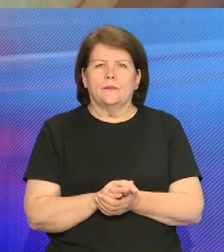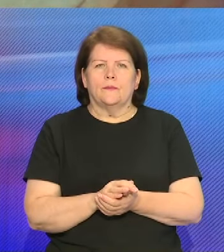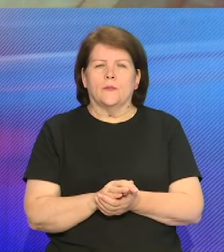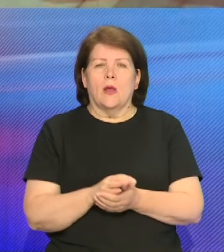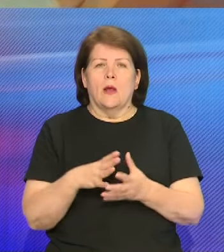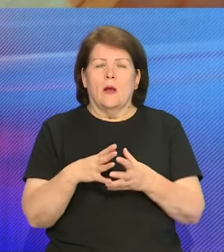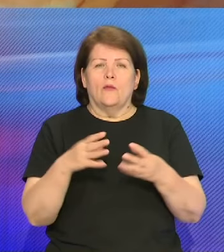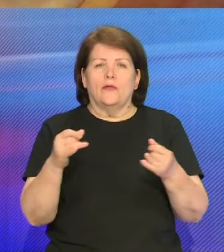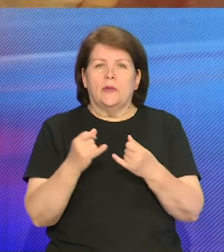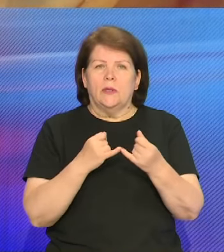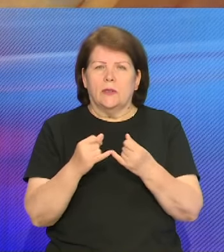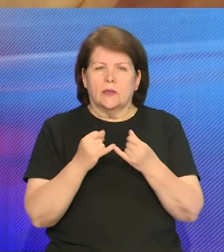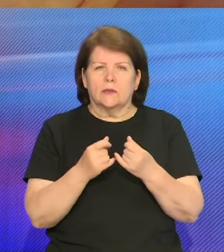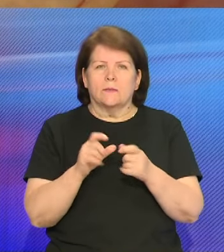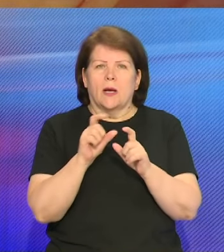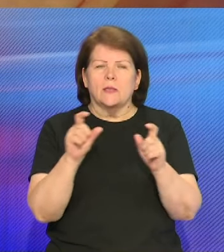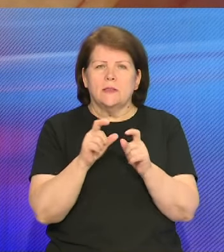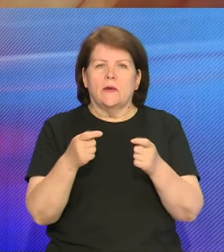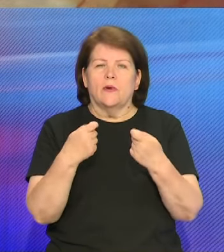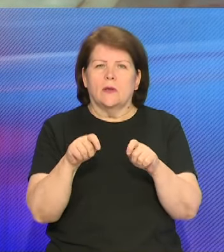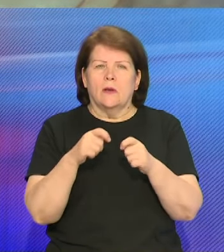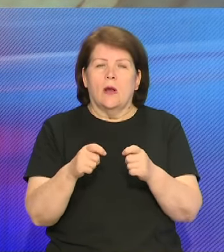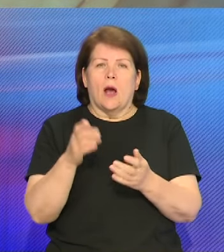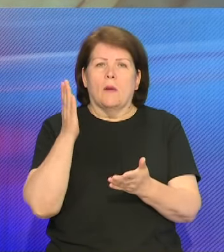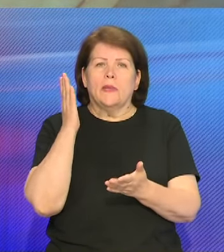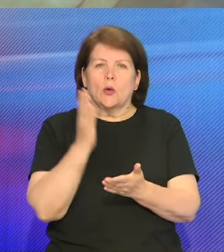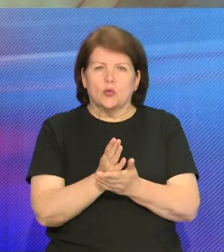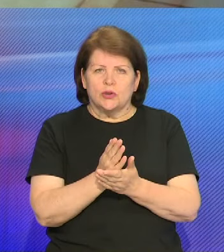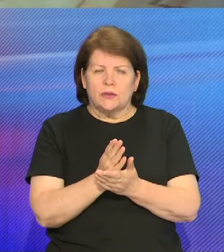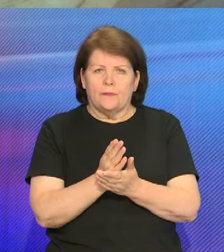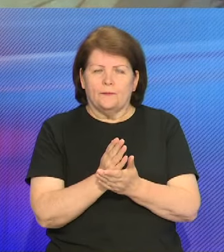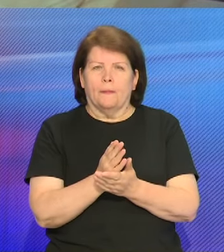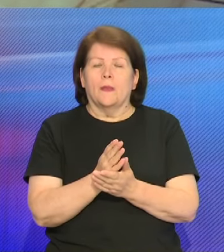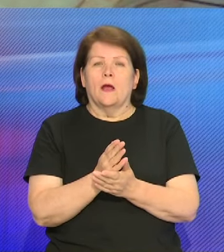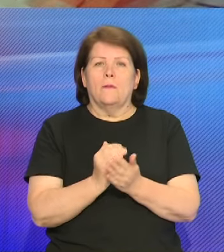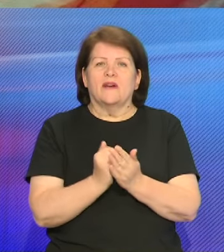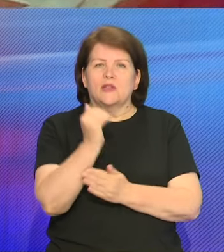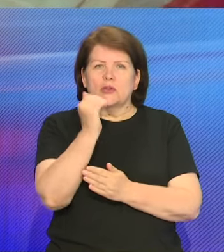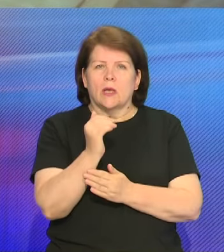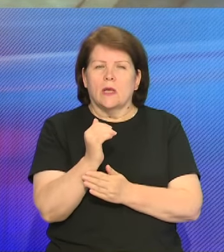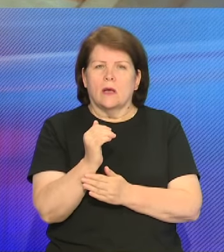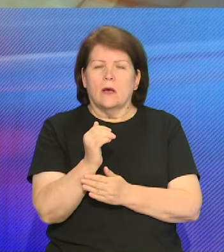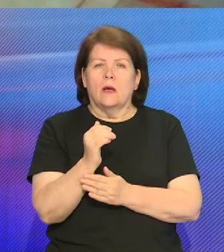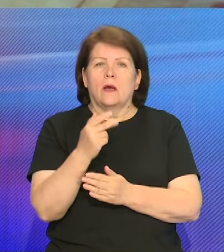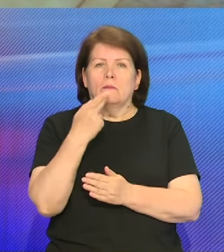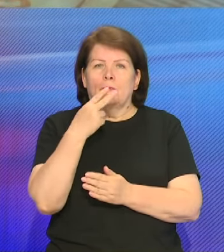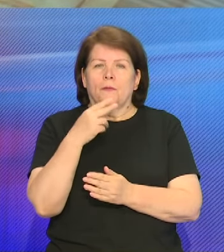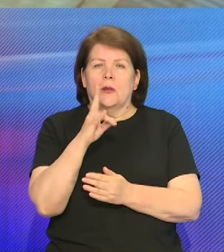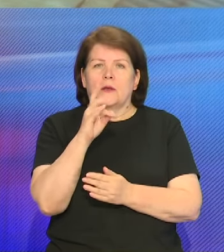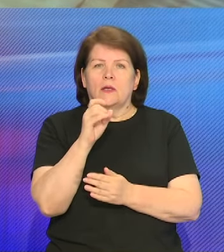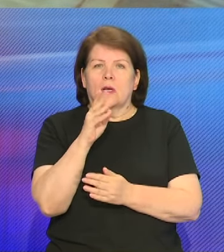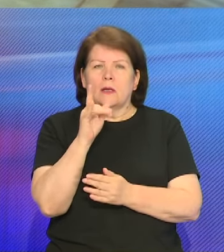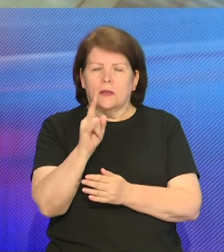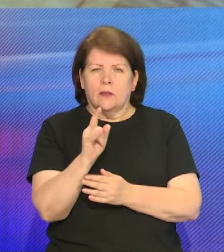У дынях з магазинаў і рынкаў Гродзенскай области выявлена перавышэнне нормаў утрымання нітратаў. Спецыялісты санітарных службаў